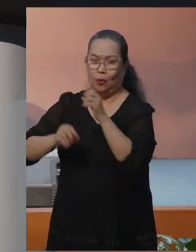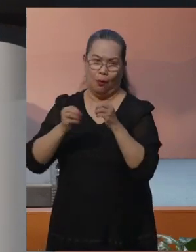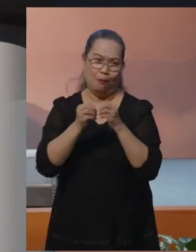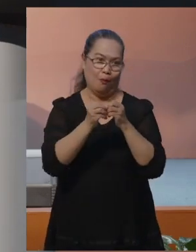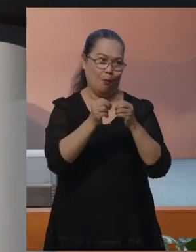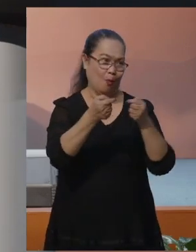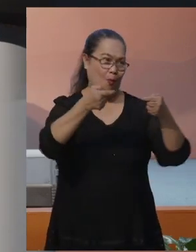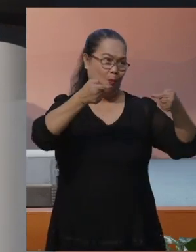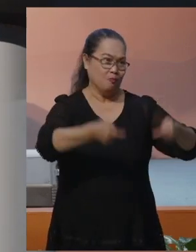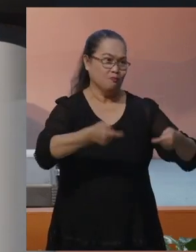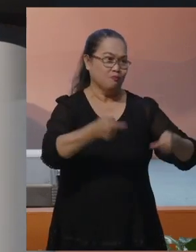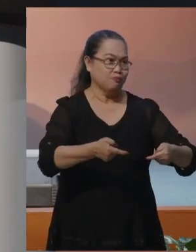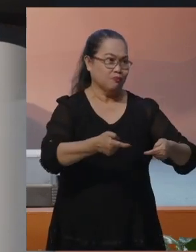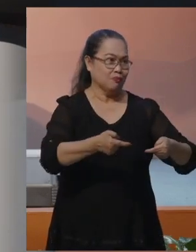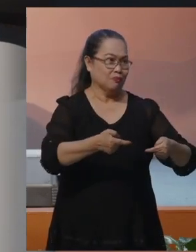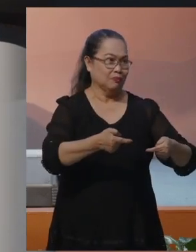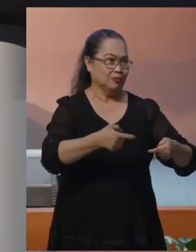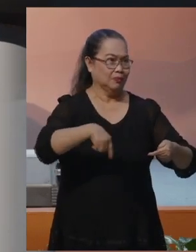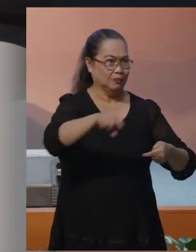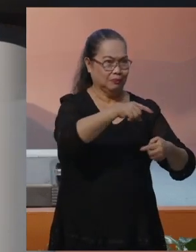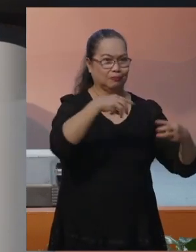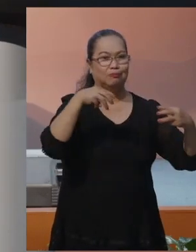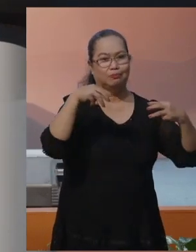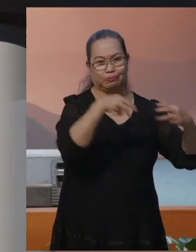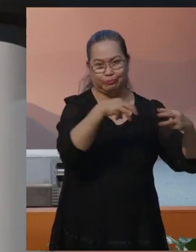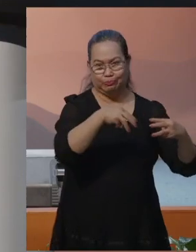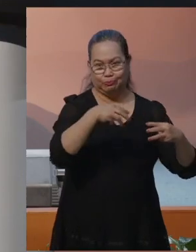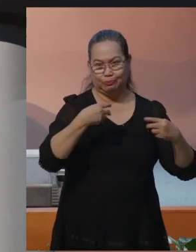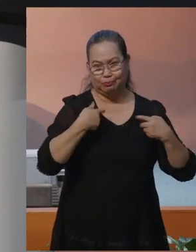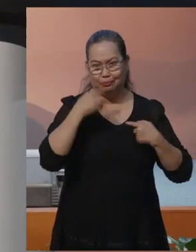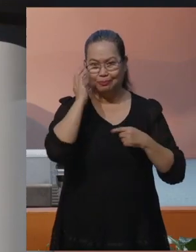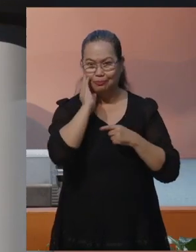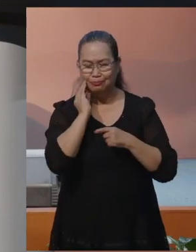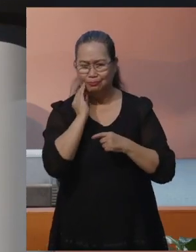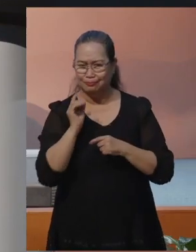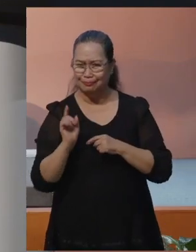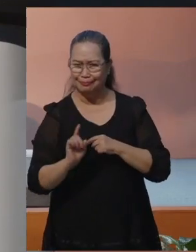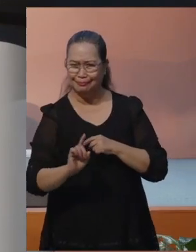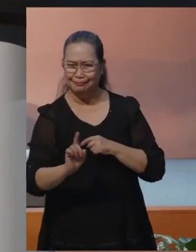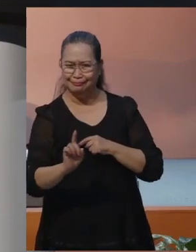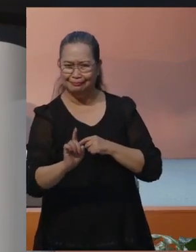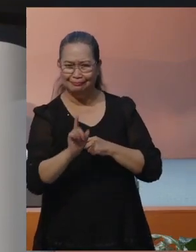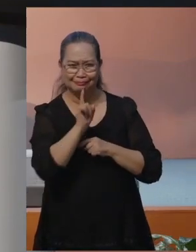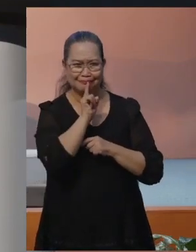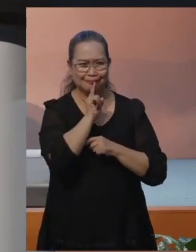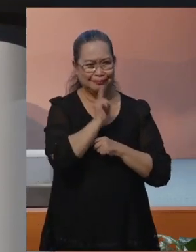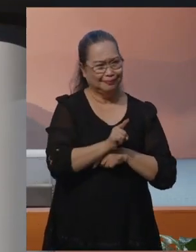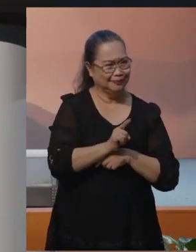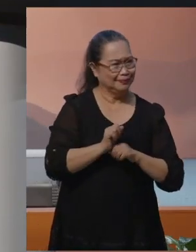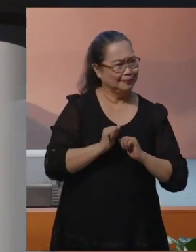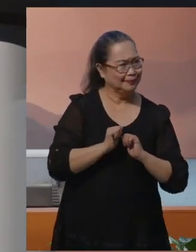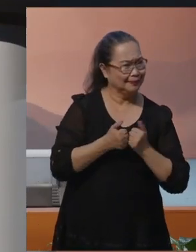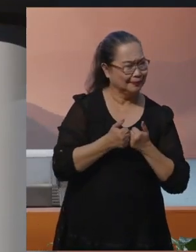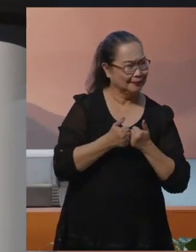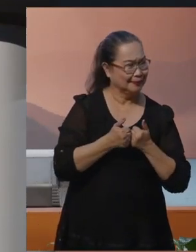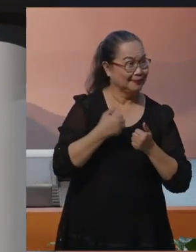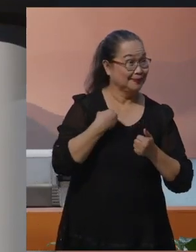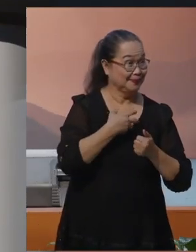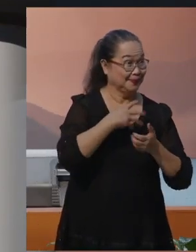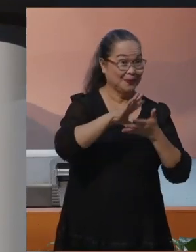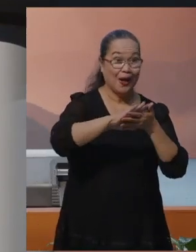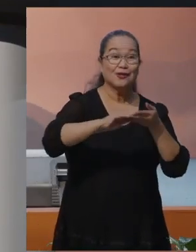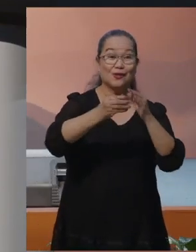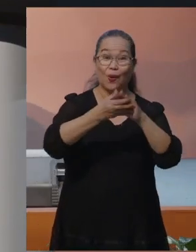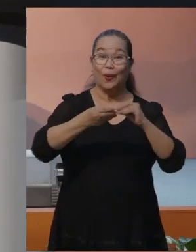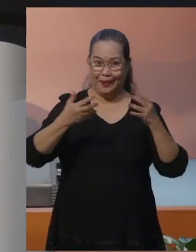Matinding pakikibaka ang ating mararanasan. Ano ang ating katiyakan? Tingnan natin itong kwentong